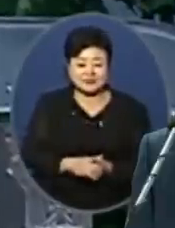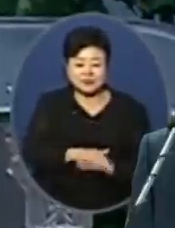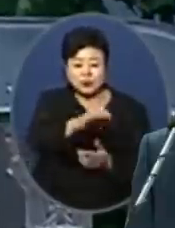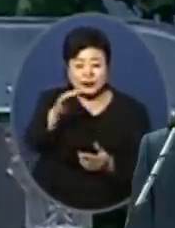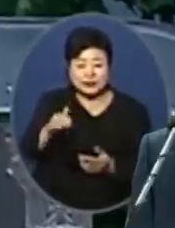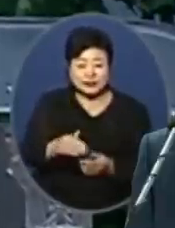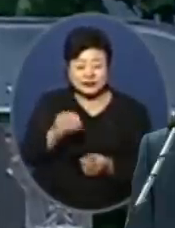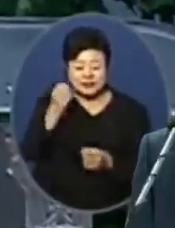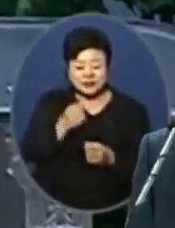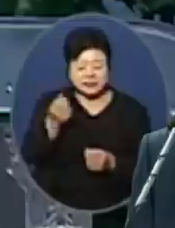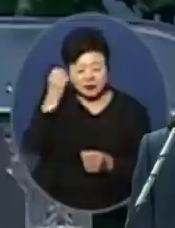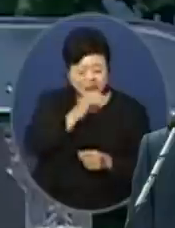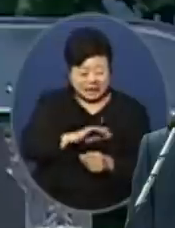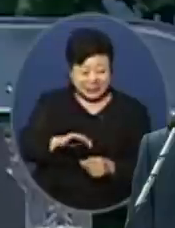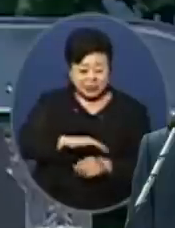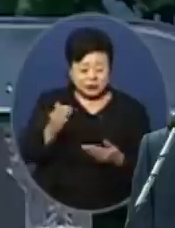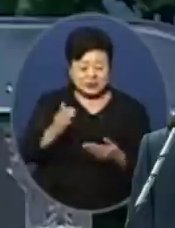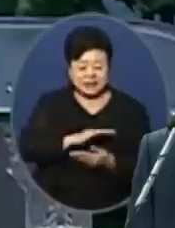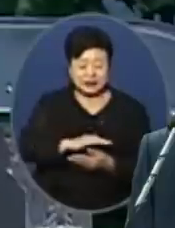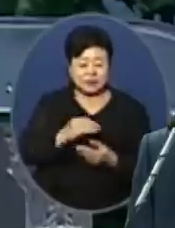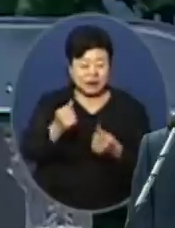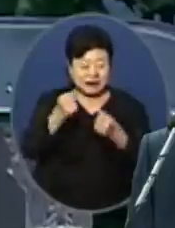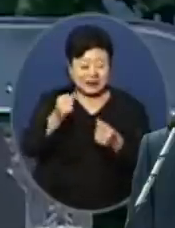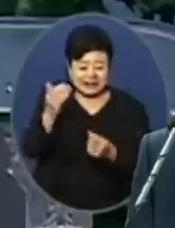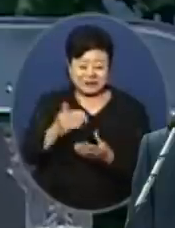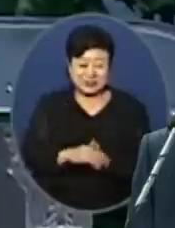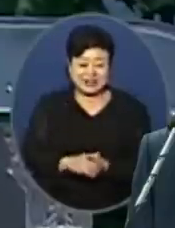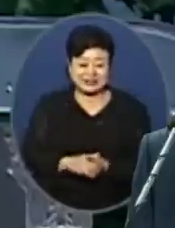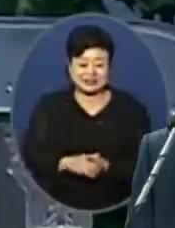우리 영혼이 잘됨같이 범사에 잘됨에 강건하게 되는